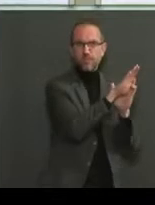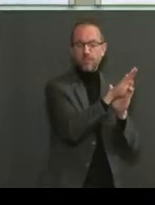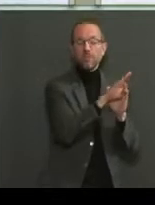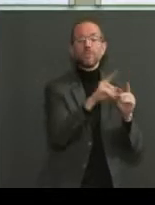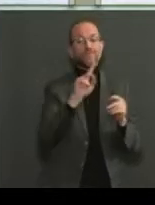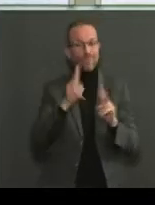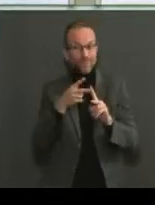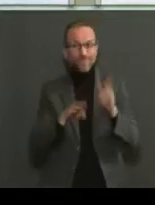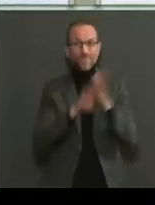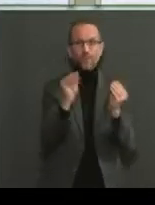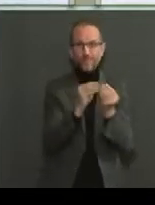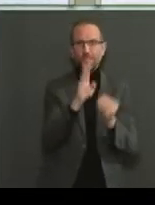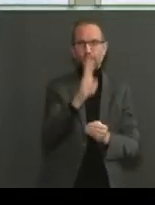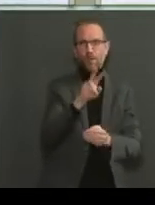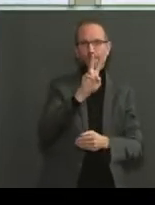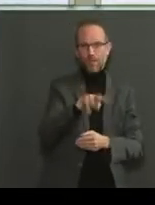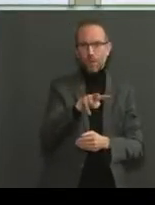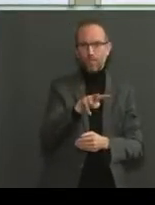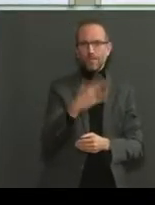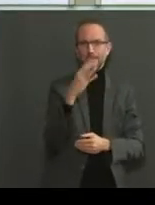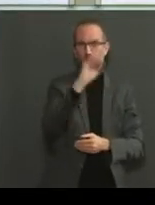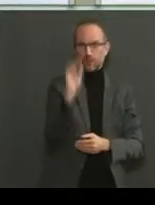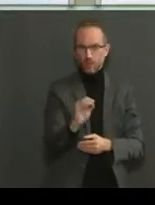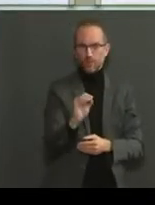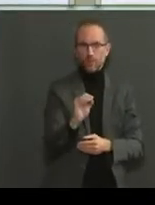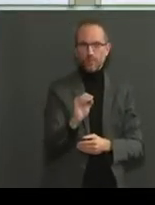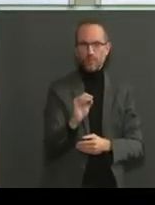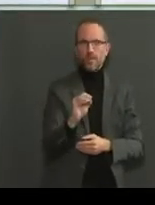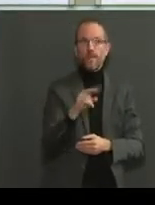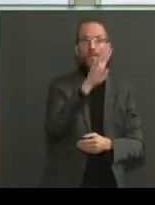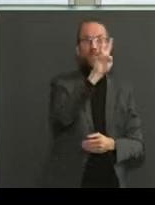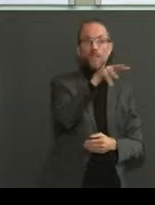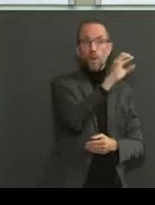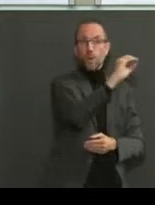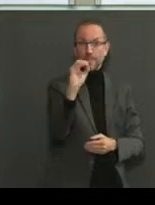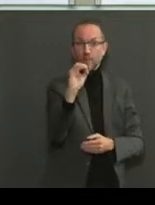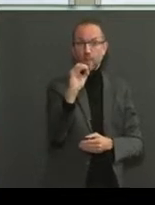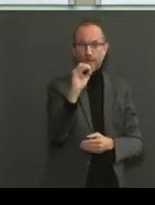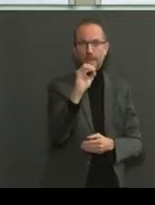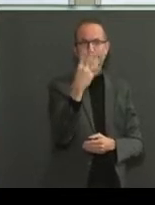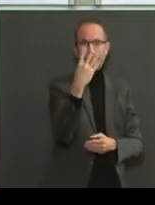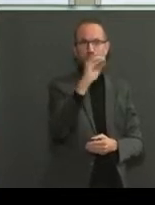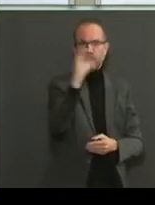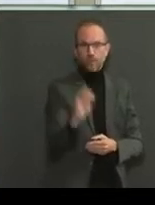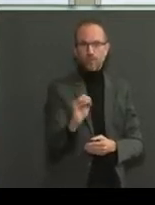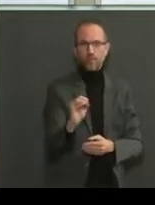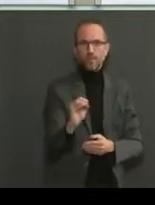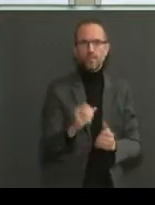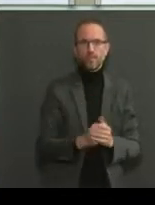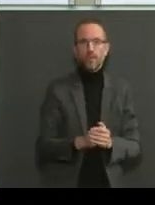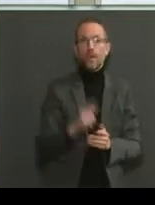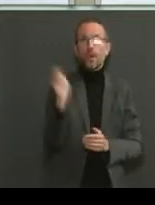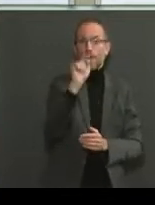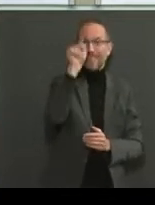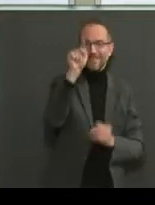une augmentation de 5%, la Flandre orientale avec 4% et Anvers